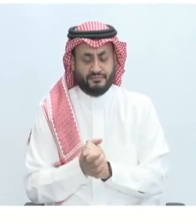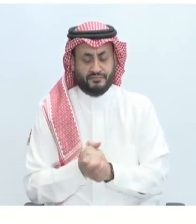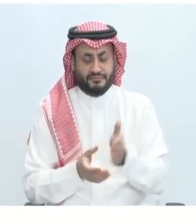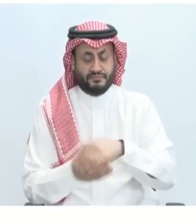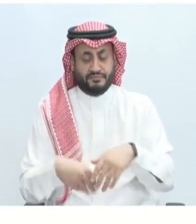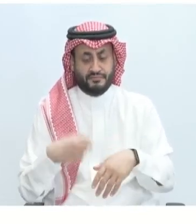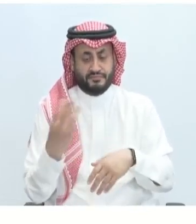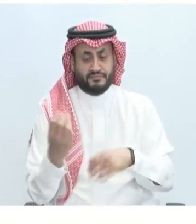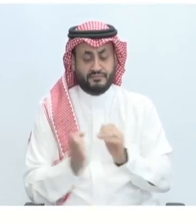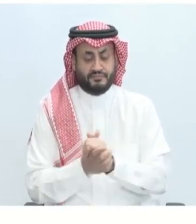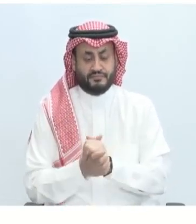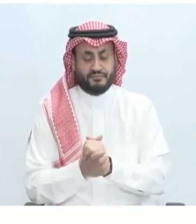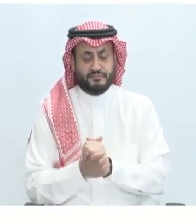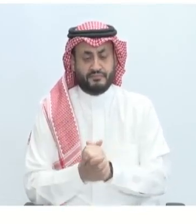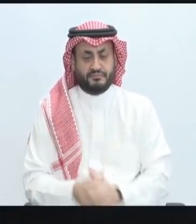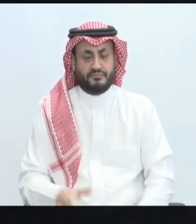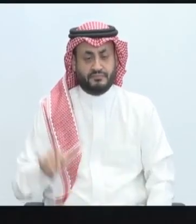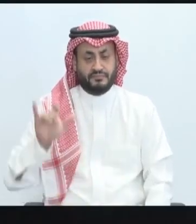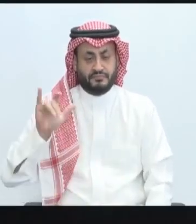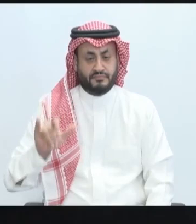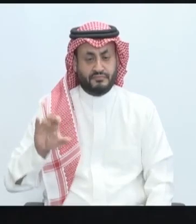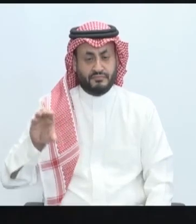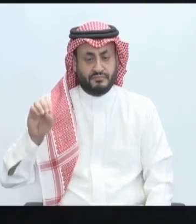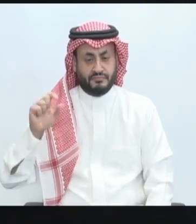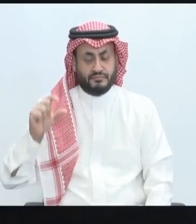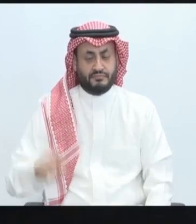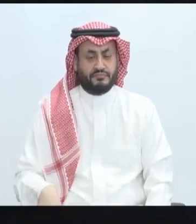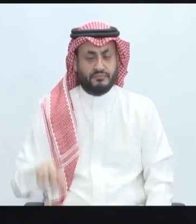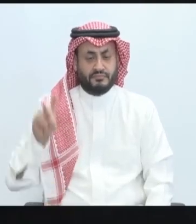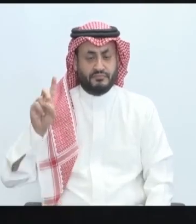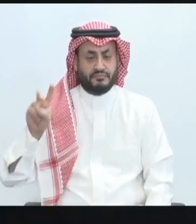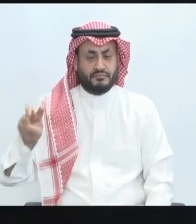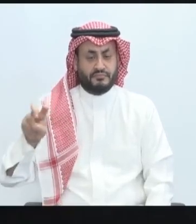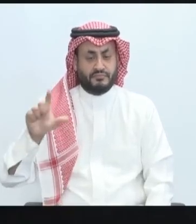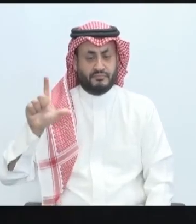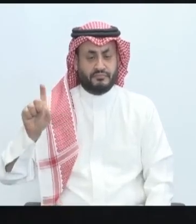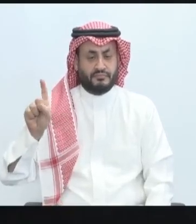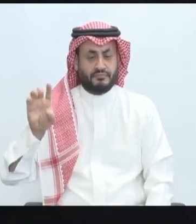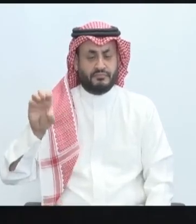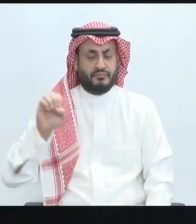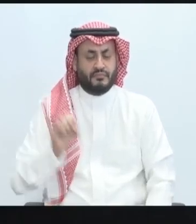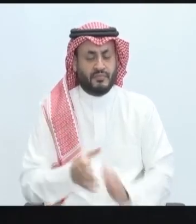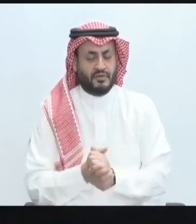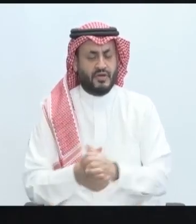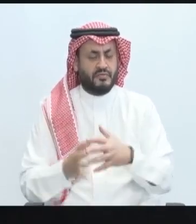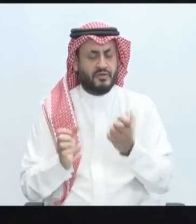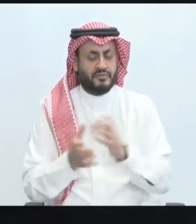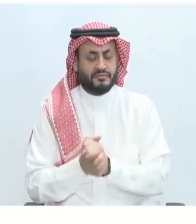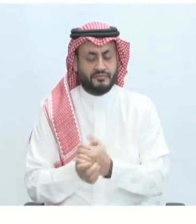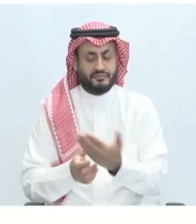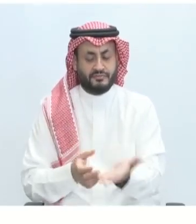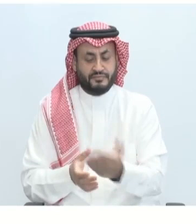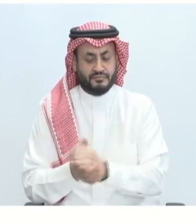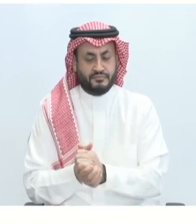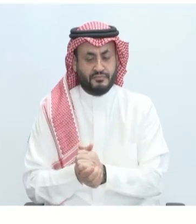الكلمه الثالثه يهد قلبه يهدي قلبه ما معنى يهدي قلبه احسنتم يهدي